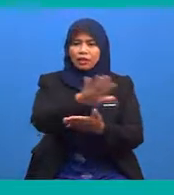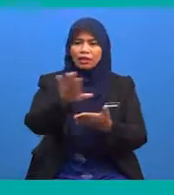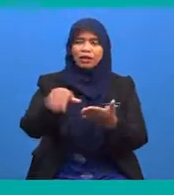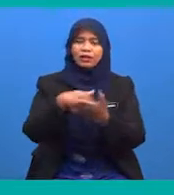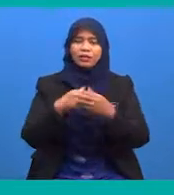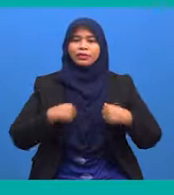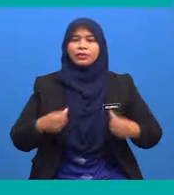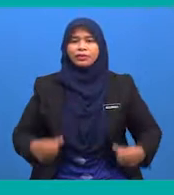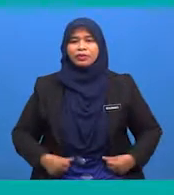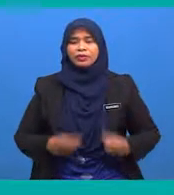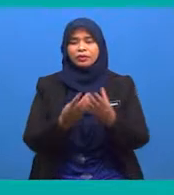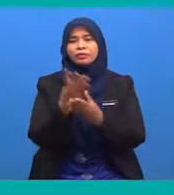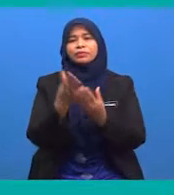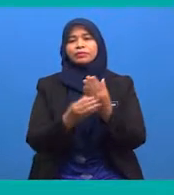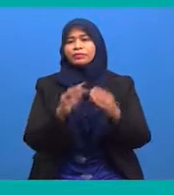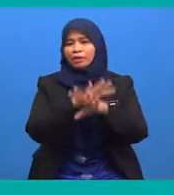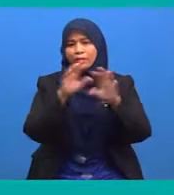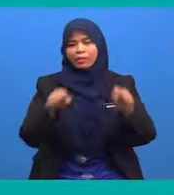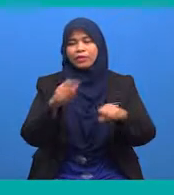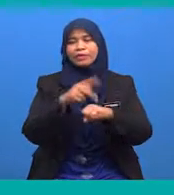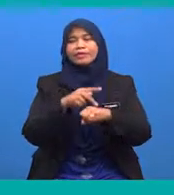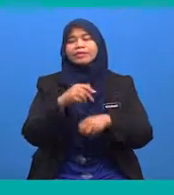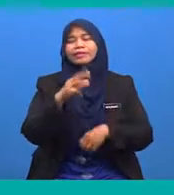wuduk tidak boleh terkena air.